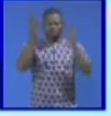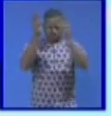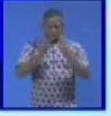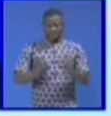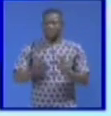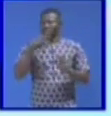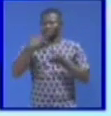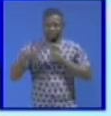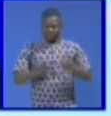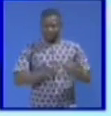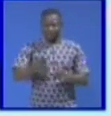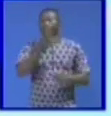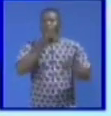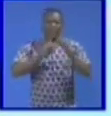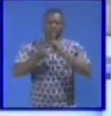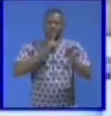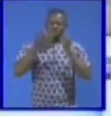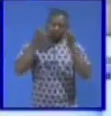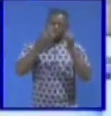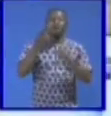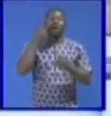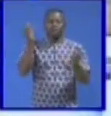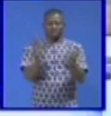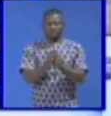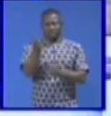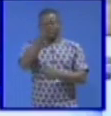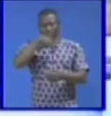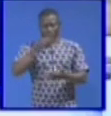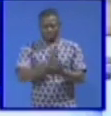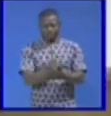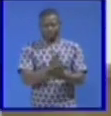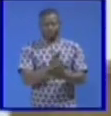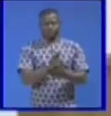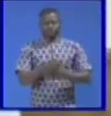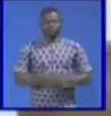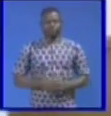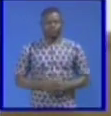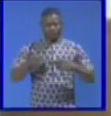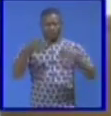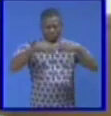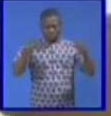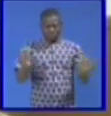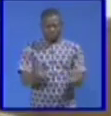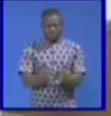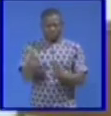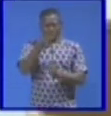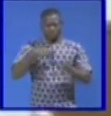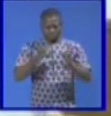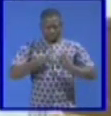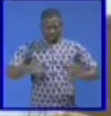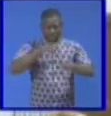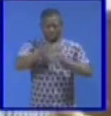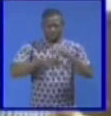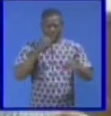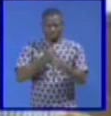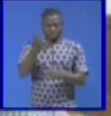la controverse. Nongba Kouda, Tanga Kafando, reportage. Une délégation du comité international mémorial Thomas Sankara